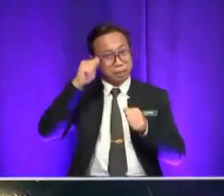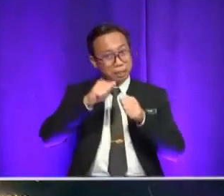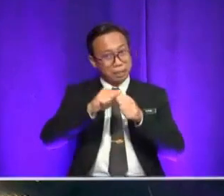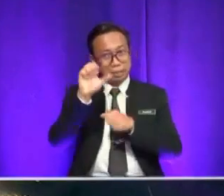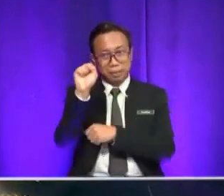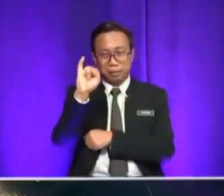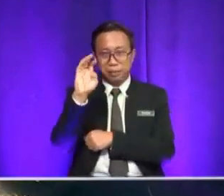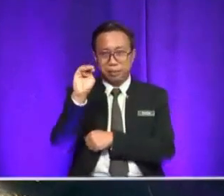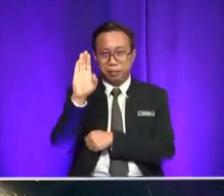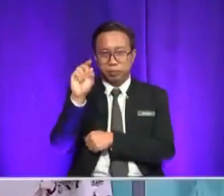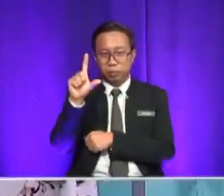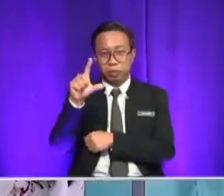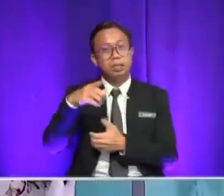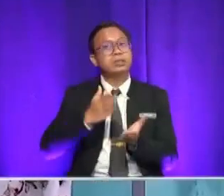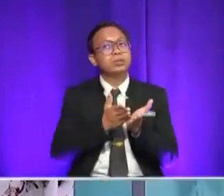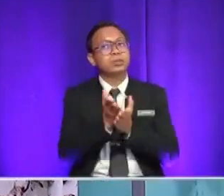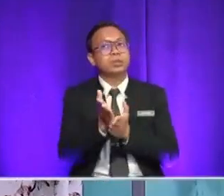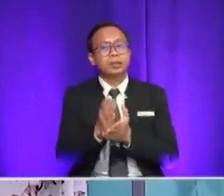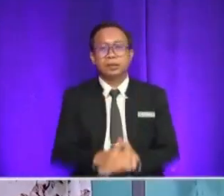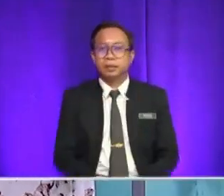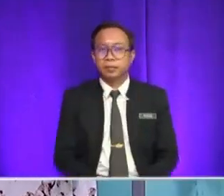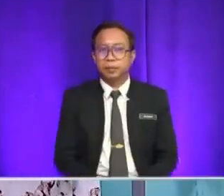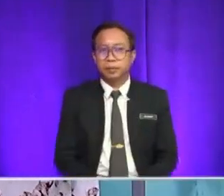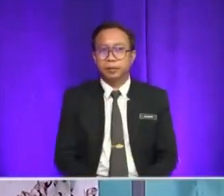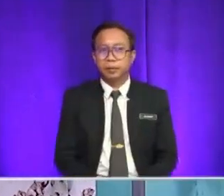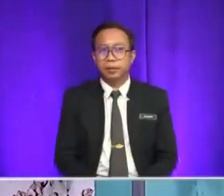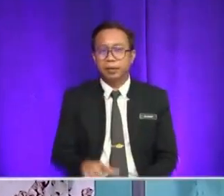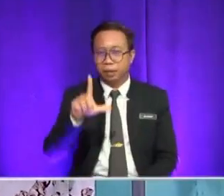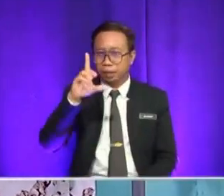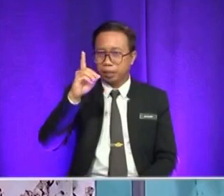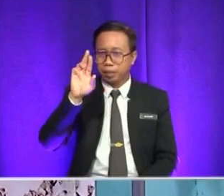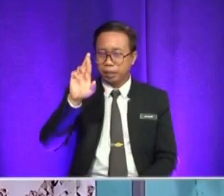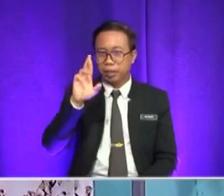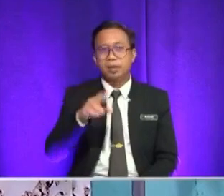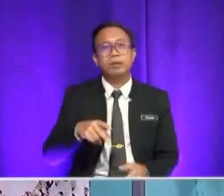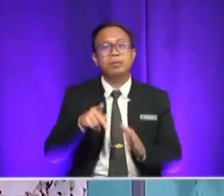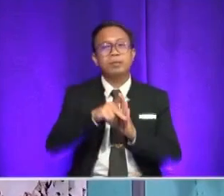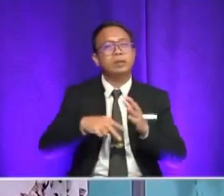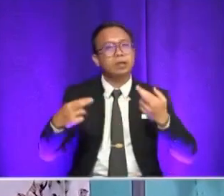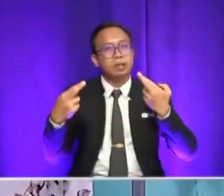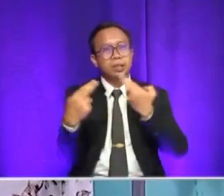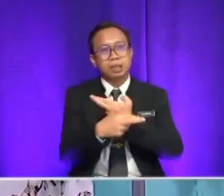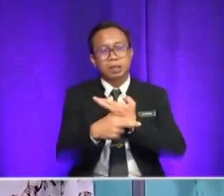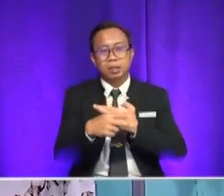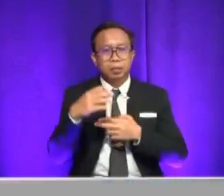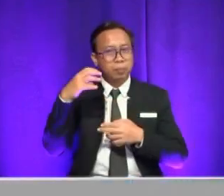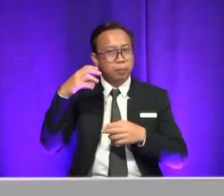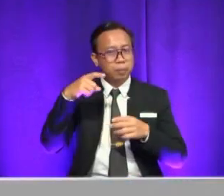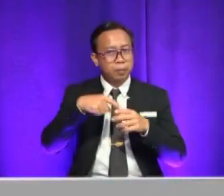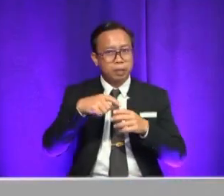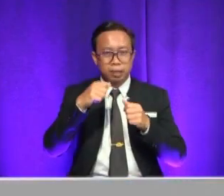okey. Seterusnya, okey, LDR perintang peka cahaya. Okey, ini adalah rupa dia dan ini